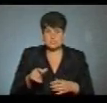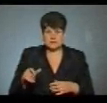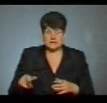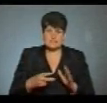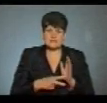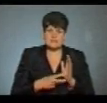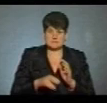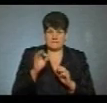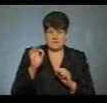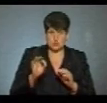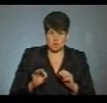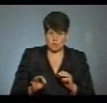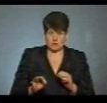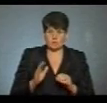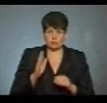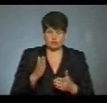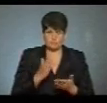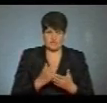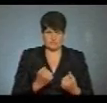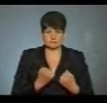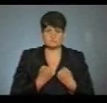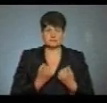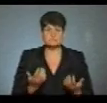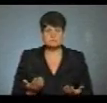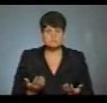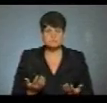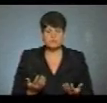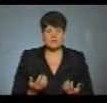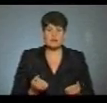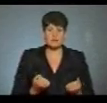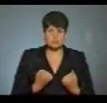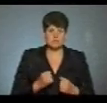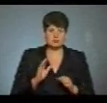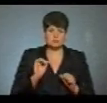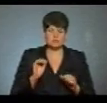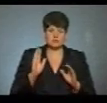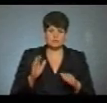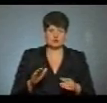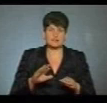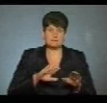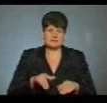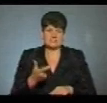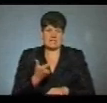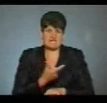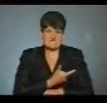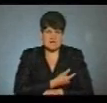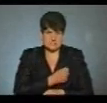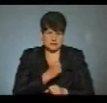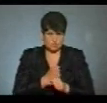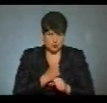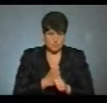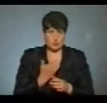б 70%, набудуть імунітет? Імунітет може бути поствакцинний, так? Післявакцинний, якщо